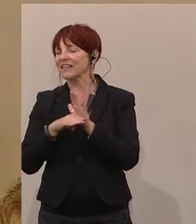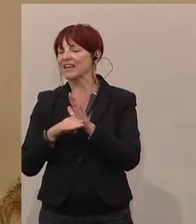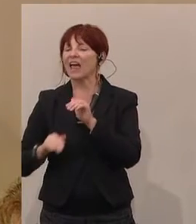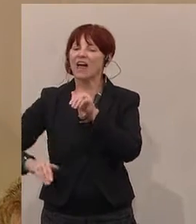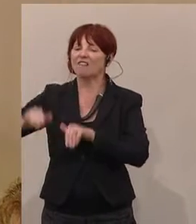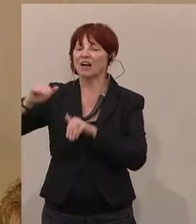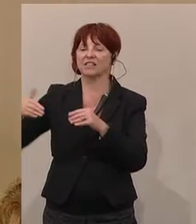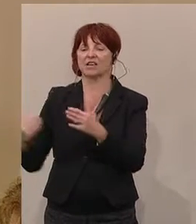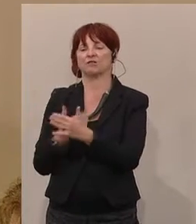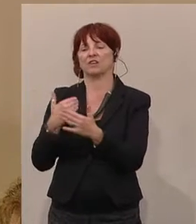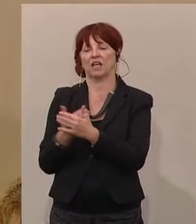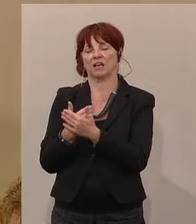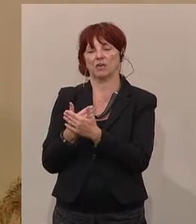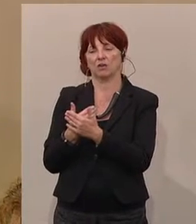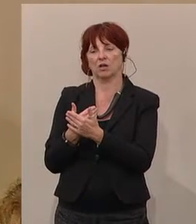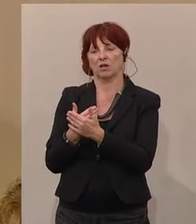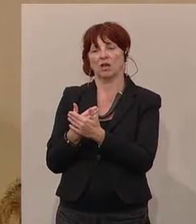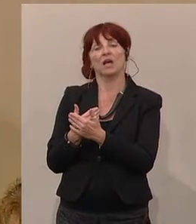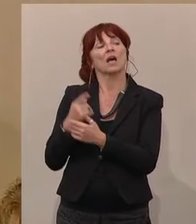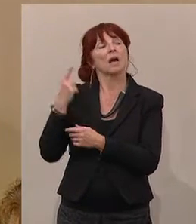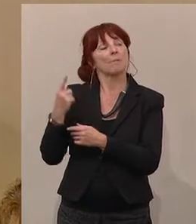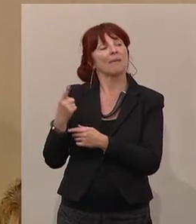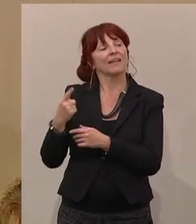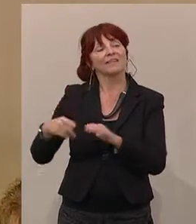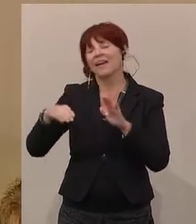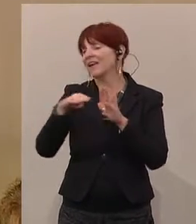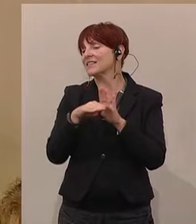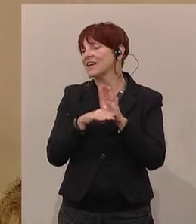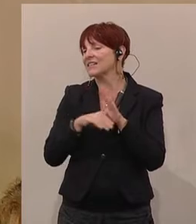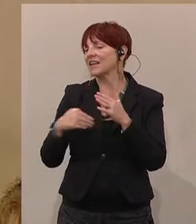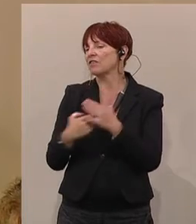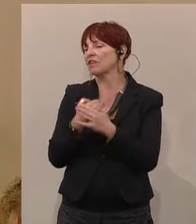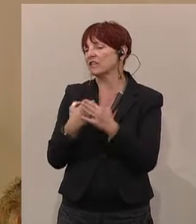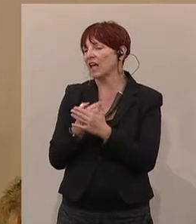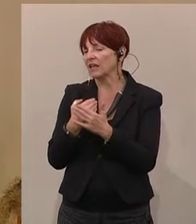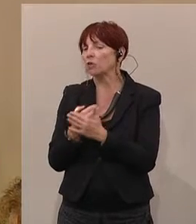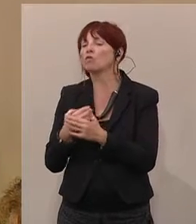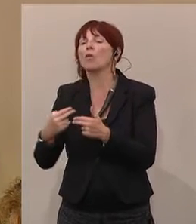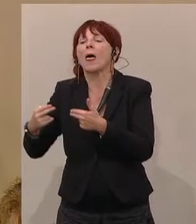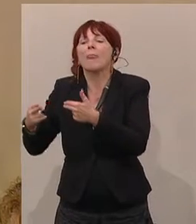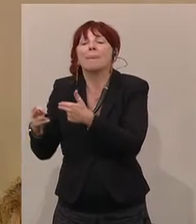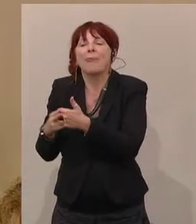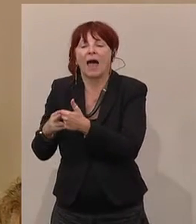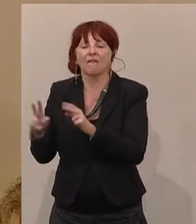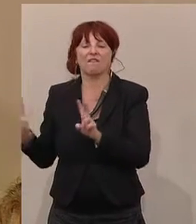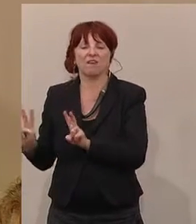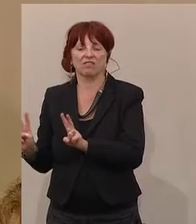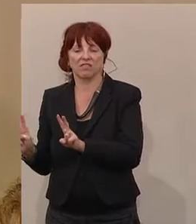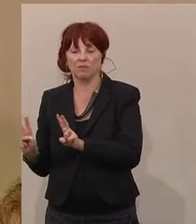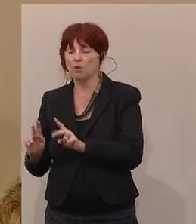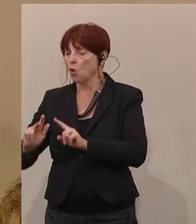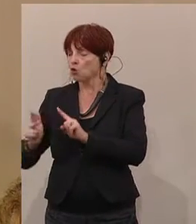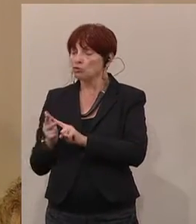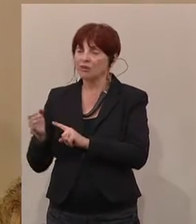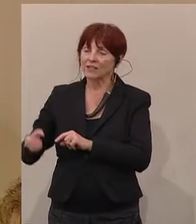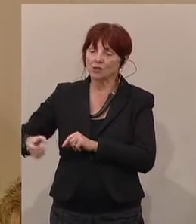eine Weiterentwicklung der gesetzlichen Vertretungsbefugnis nächster Angehöriger. Und die vierte und letzte Säule